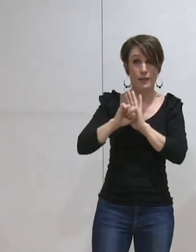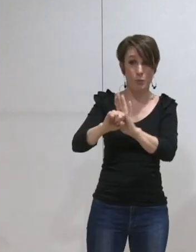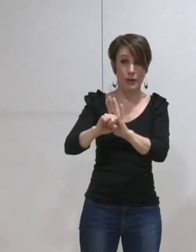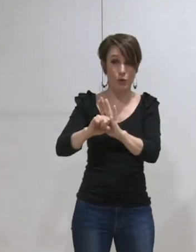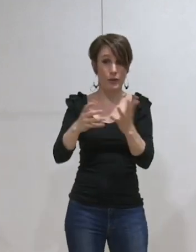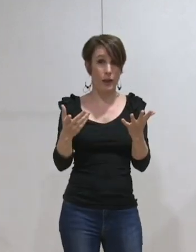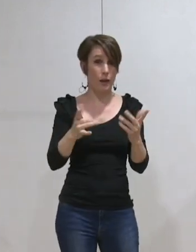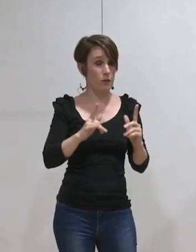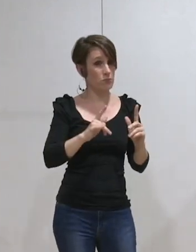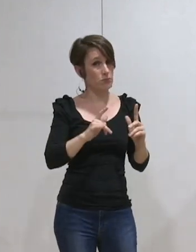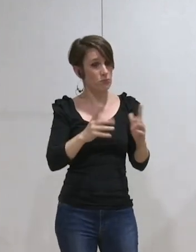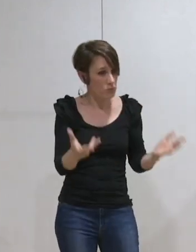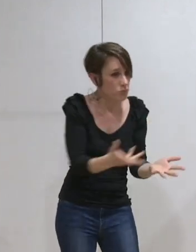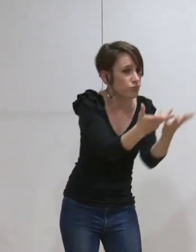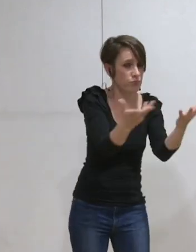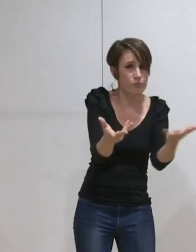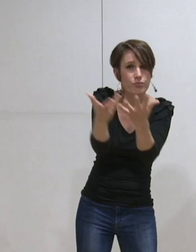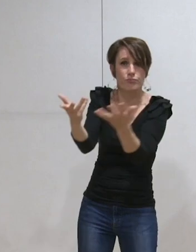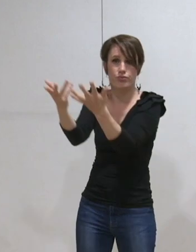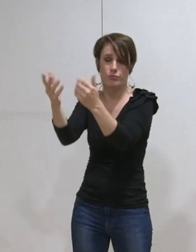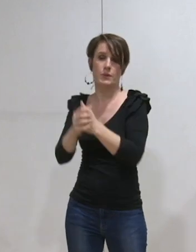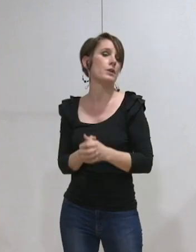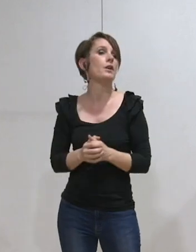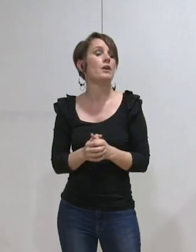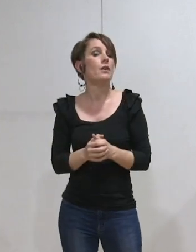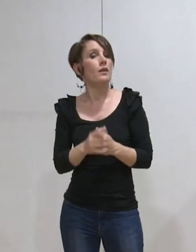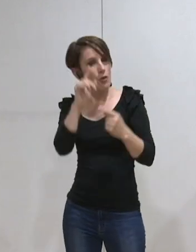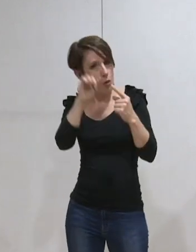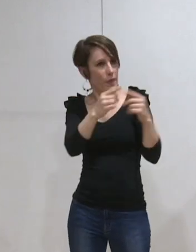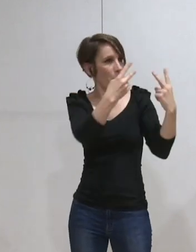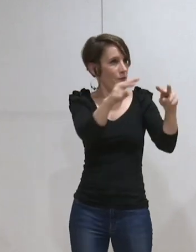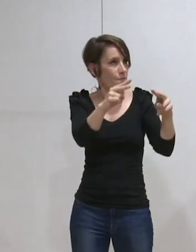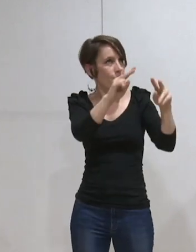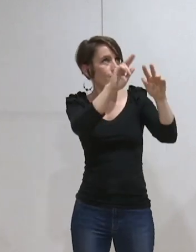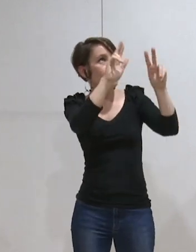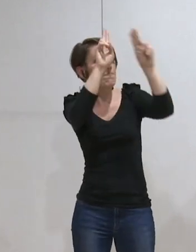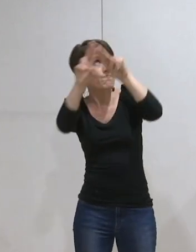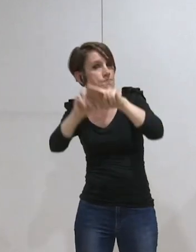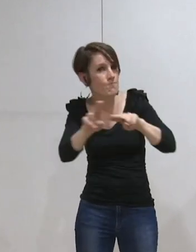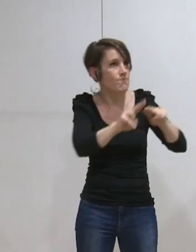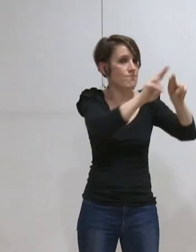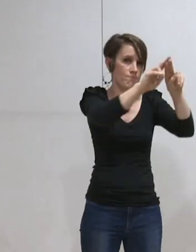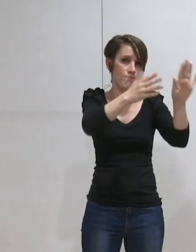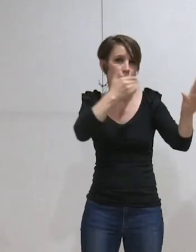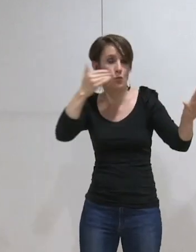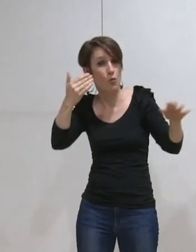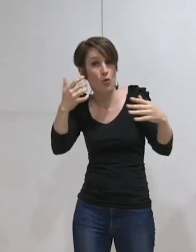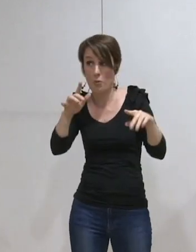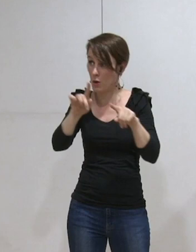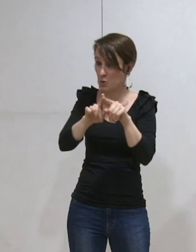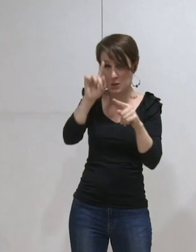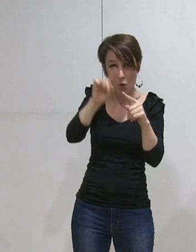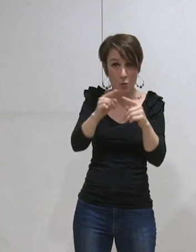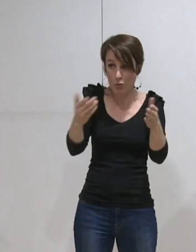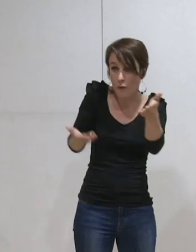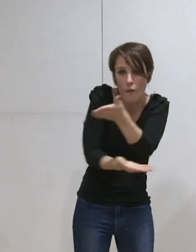de politique de la ville qui concerne évidemment l'urbanisme mais plus largement tout ce qui contribue à la vitalité d'un territoire